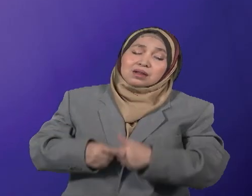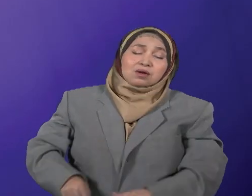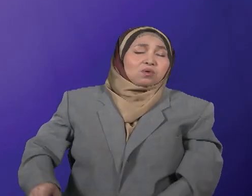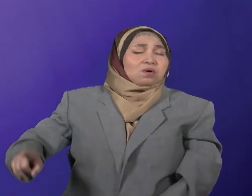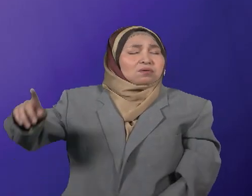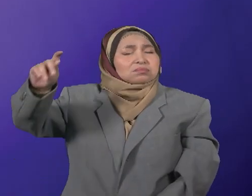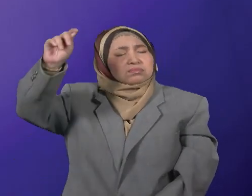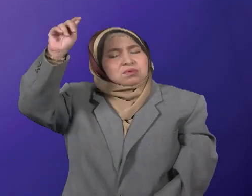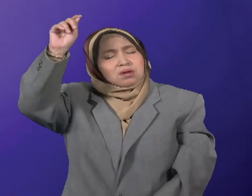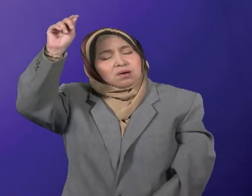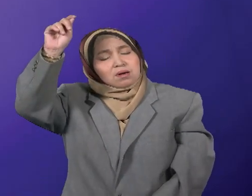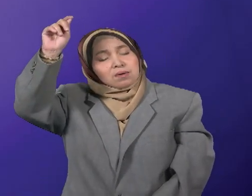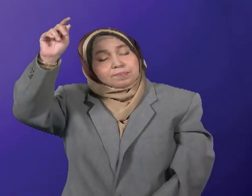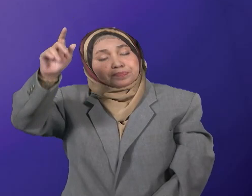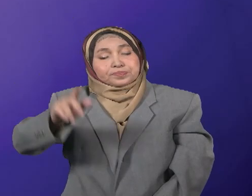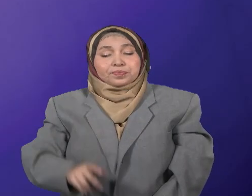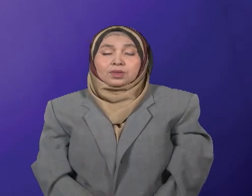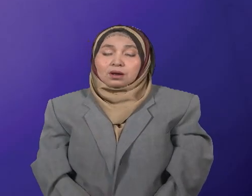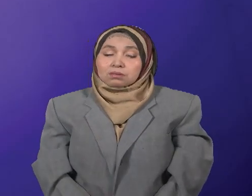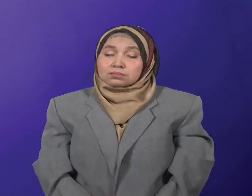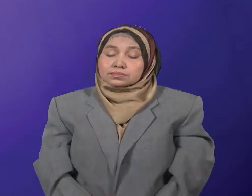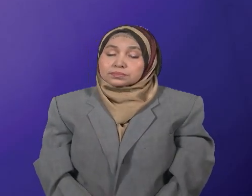عند ربهم